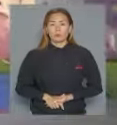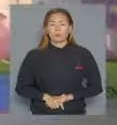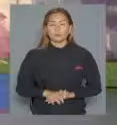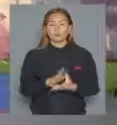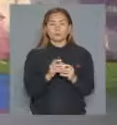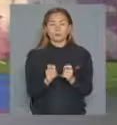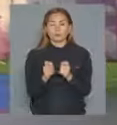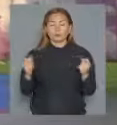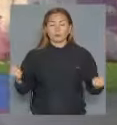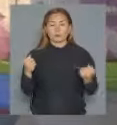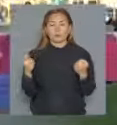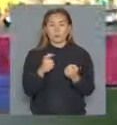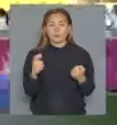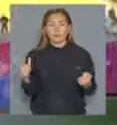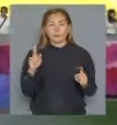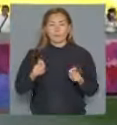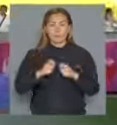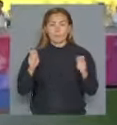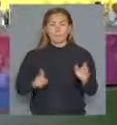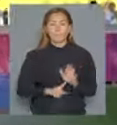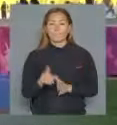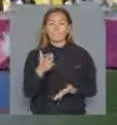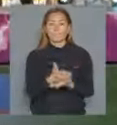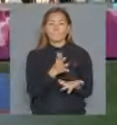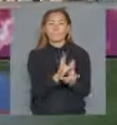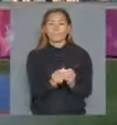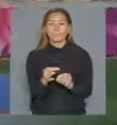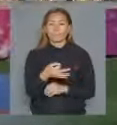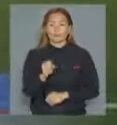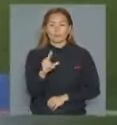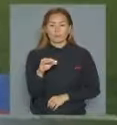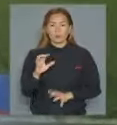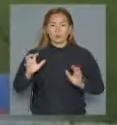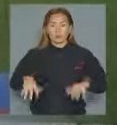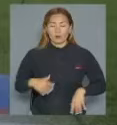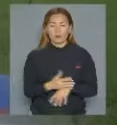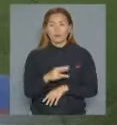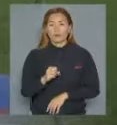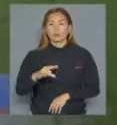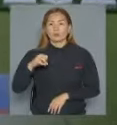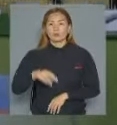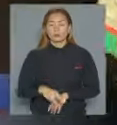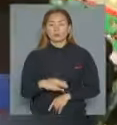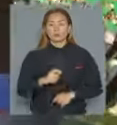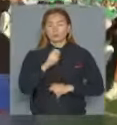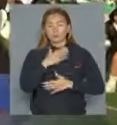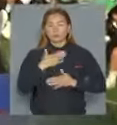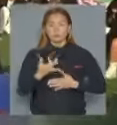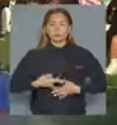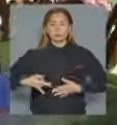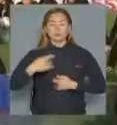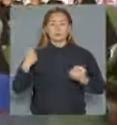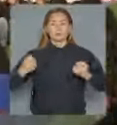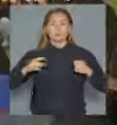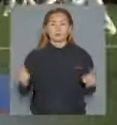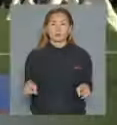Шараның шымылдығы спортшылардың салтанатты шерумен ашылды. Кейін облыс әкімінің орынбасары Марат Мурзиев алғы сөз алып, өңірімізде бұқаралық